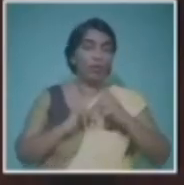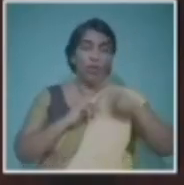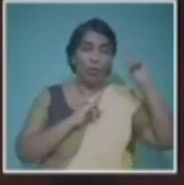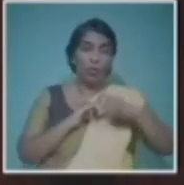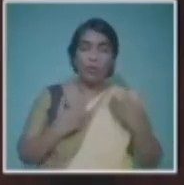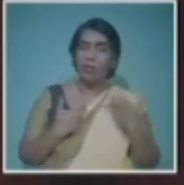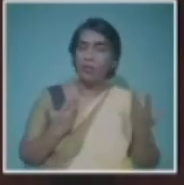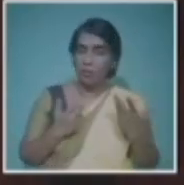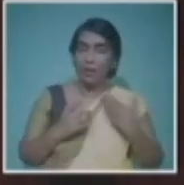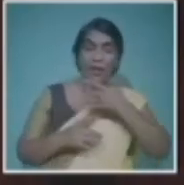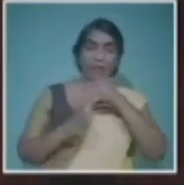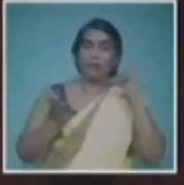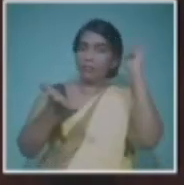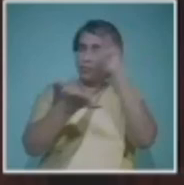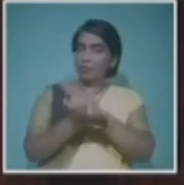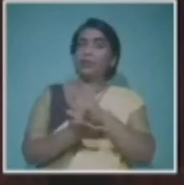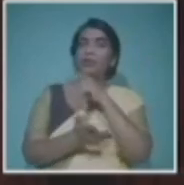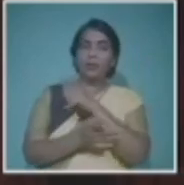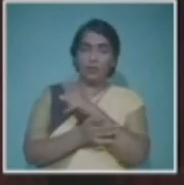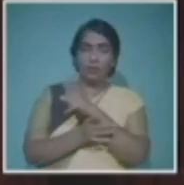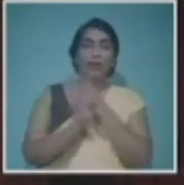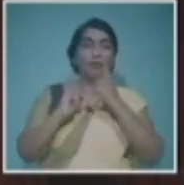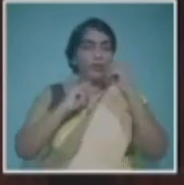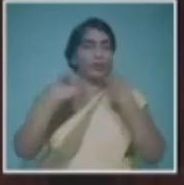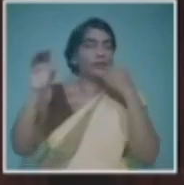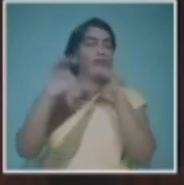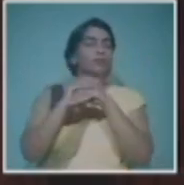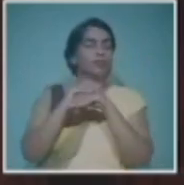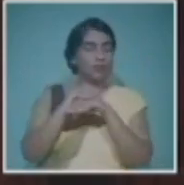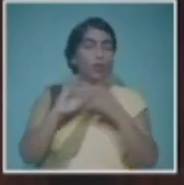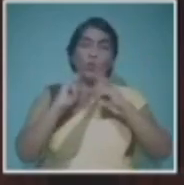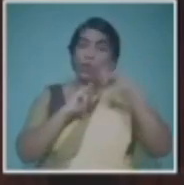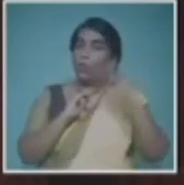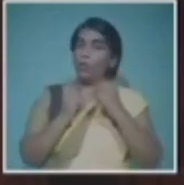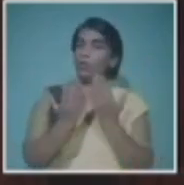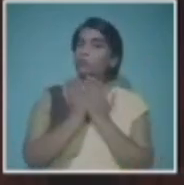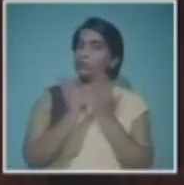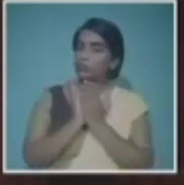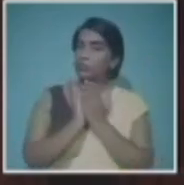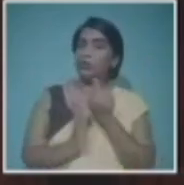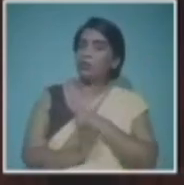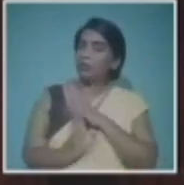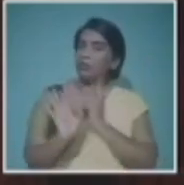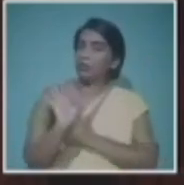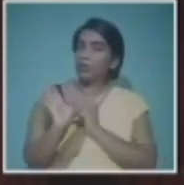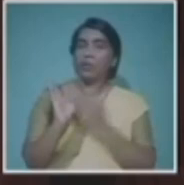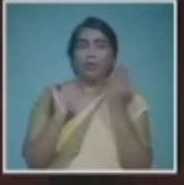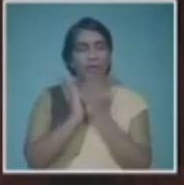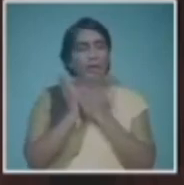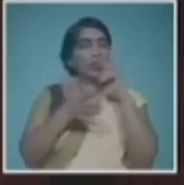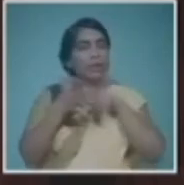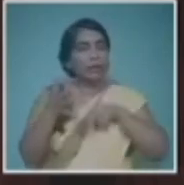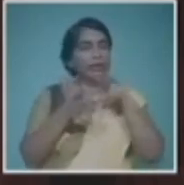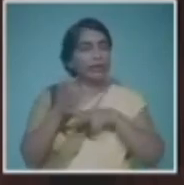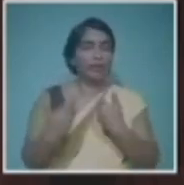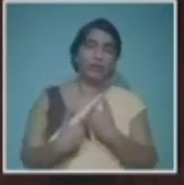බැරි වෙනකොට එංගලන්තයට ගිහිල්ලා ඒ මැන්චෙස්ටර් යුනිවර්සිටියේ කර ගිහිල්ලා ඒ උපාධිය අදාරුවා උන්වහන්සේ නිරන්තරයෙන්ම ඉගෙන ගන්න කියවන්න